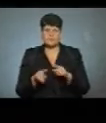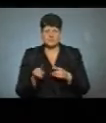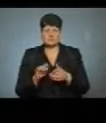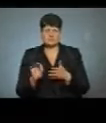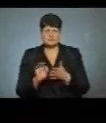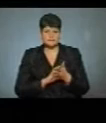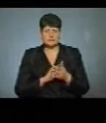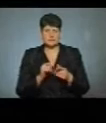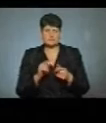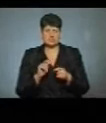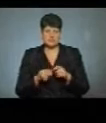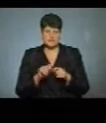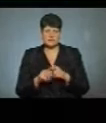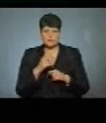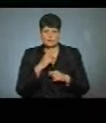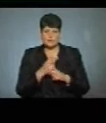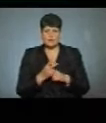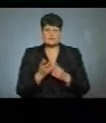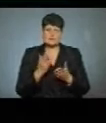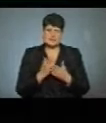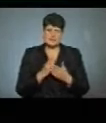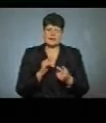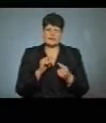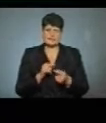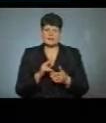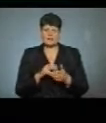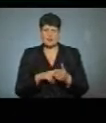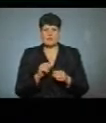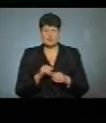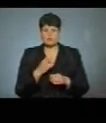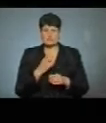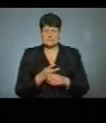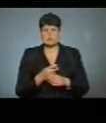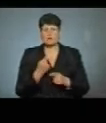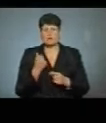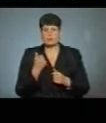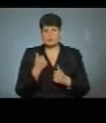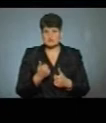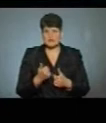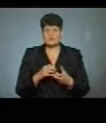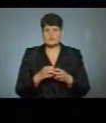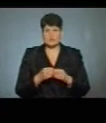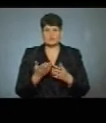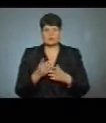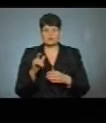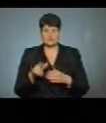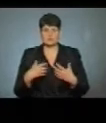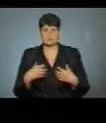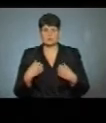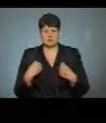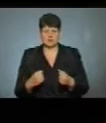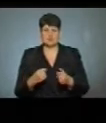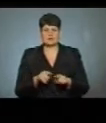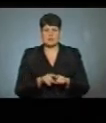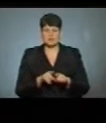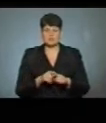організмі антитіла до вірусу. Вони менш надійні, бо можуть показати позитивний результат, коли людина вже одужала, а також негативний, коли